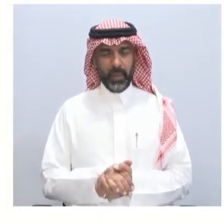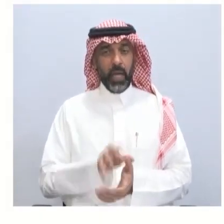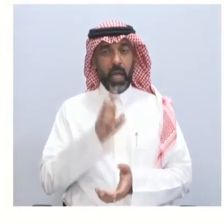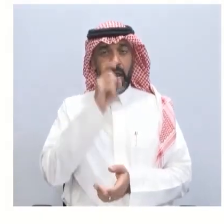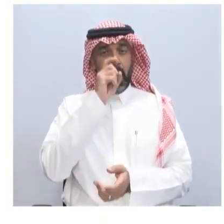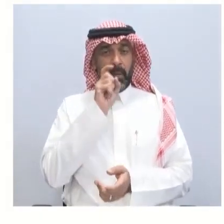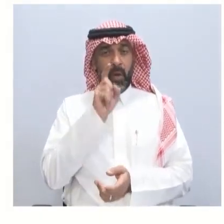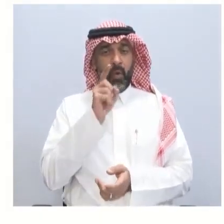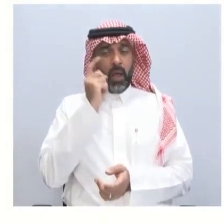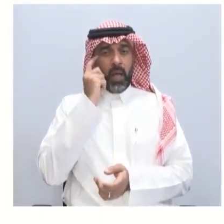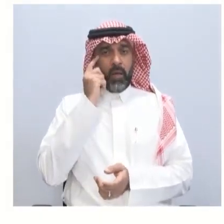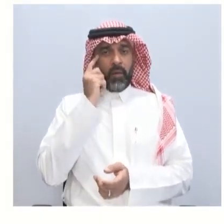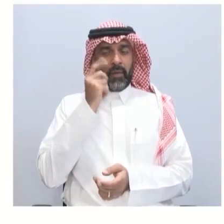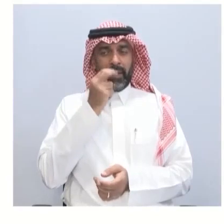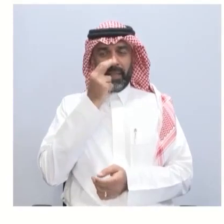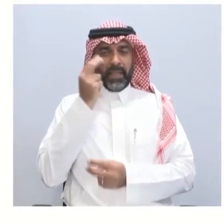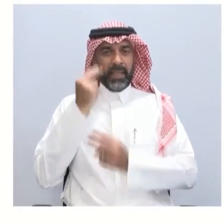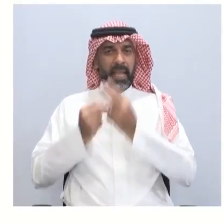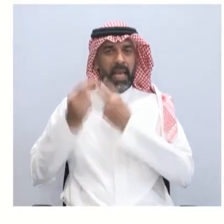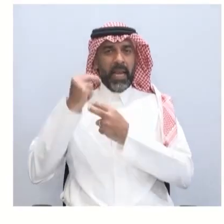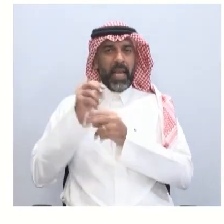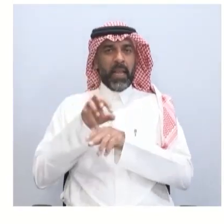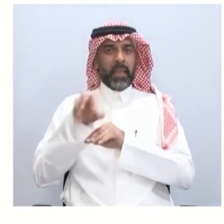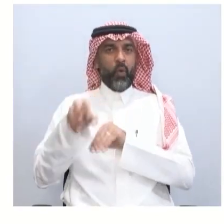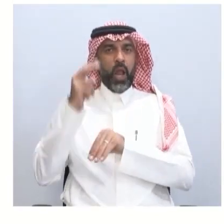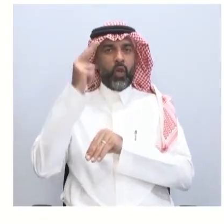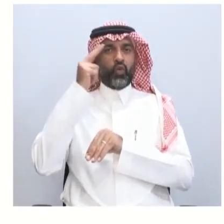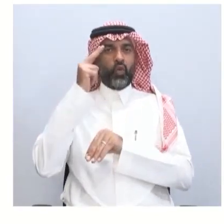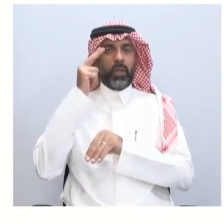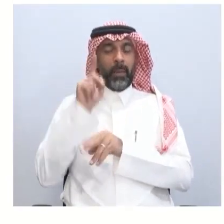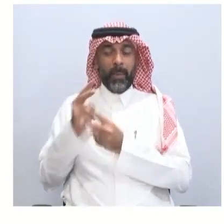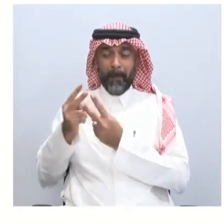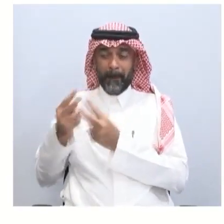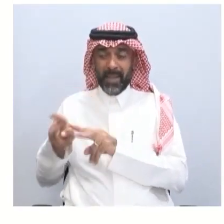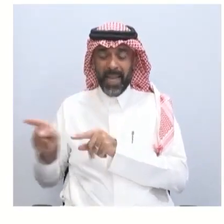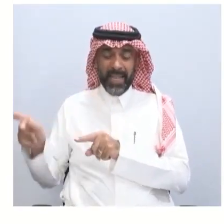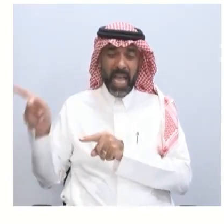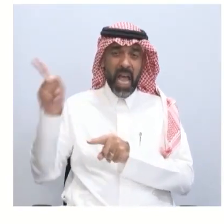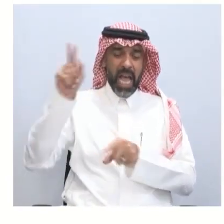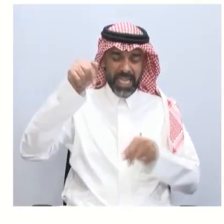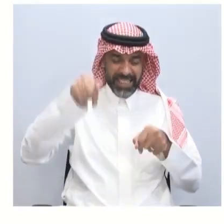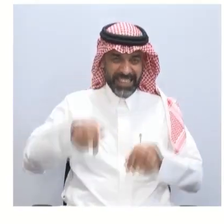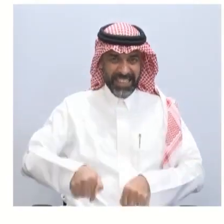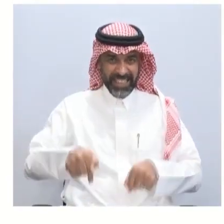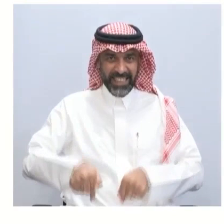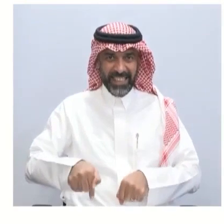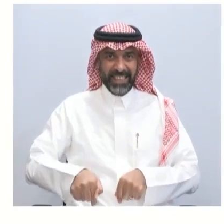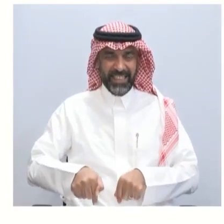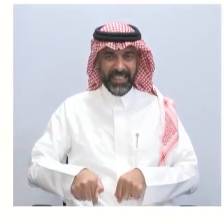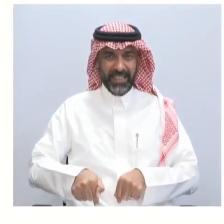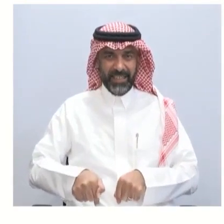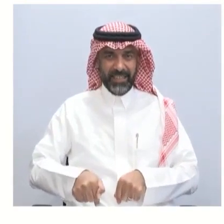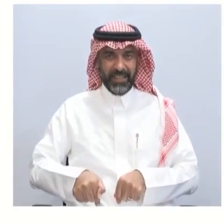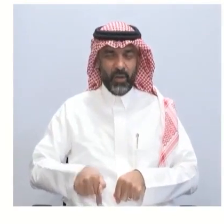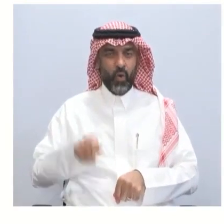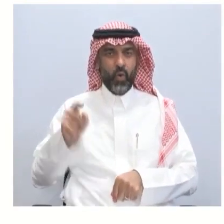ان التاريخ او تاريخ الدوله السعوديه من بدايتها الى يومنا الحاضر الى هذا العهد الزاهر